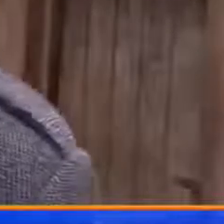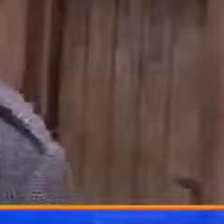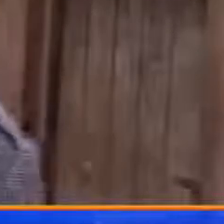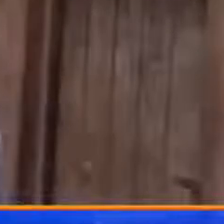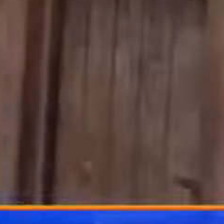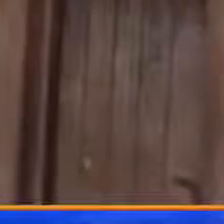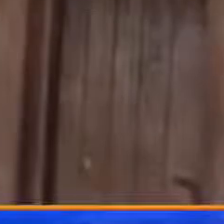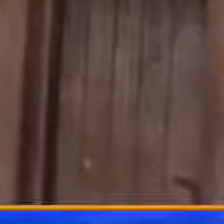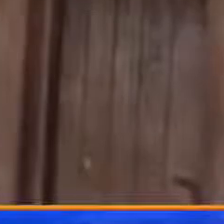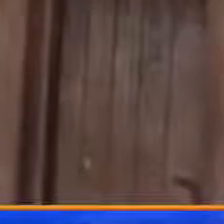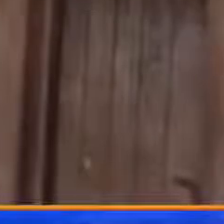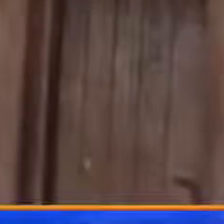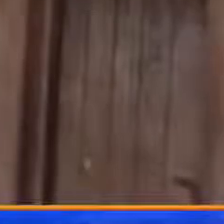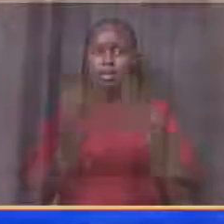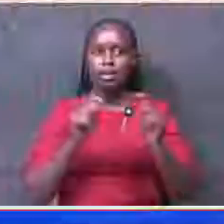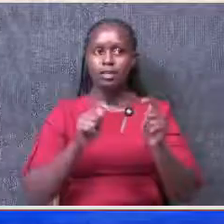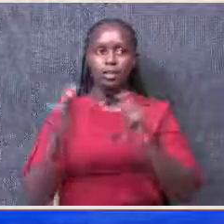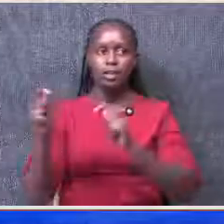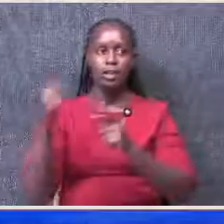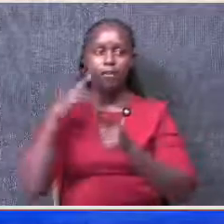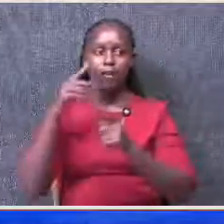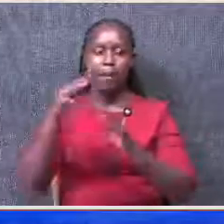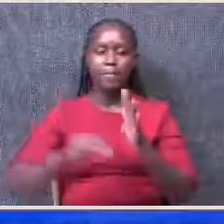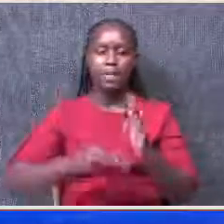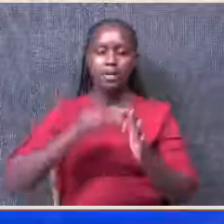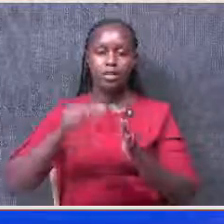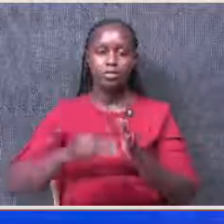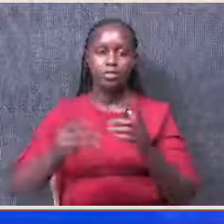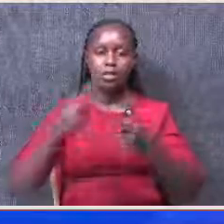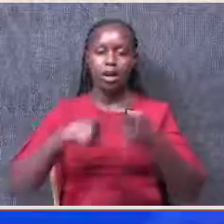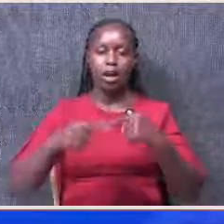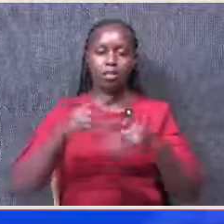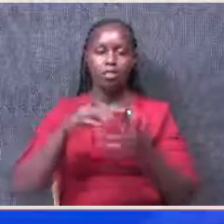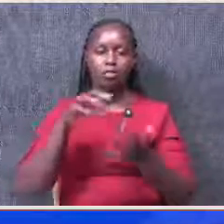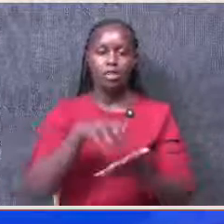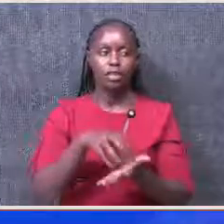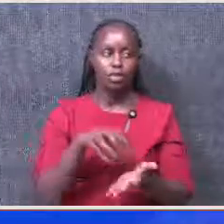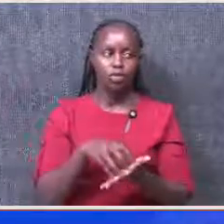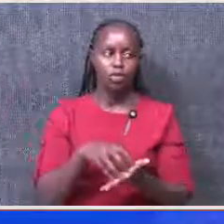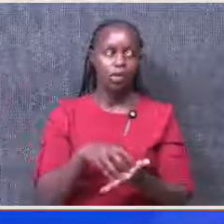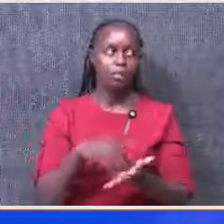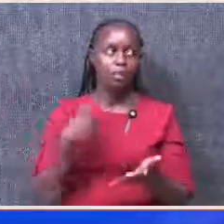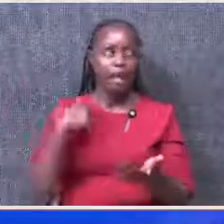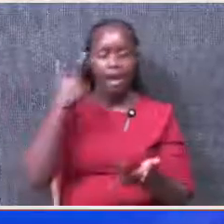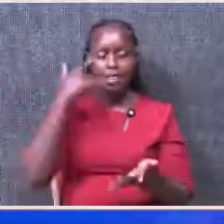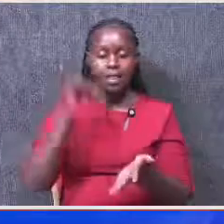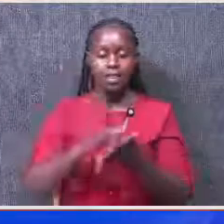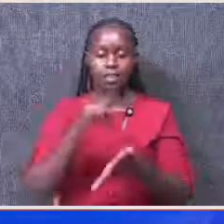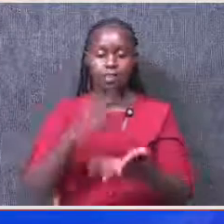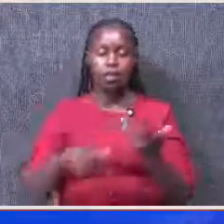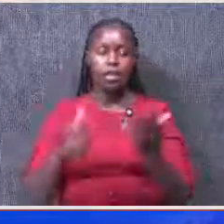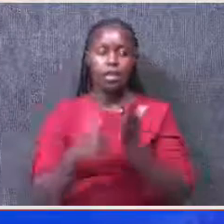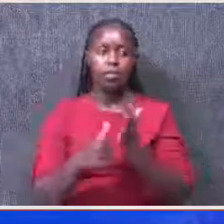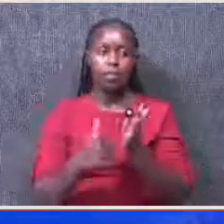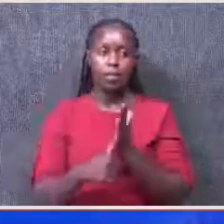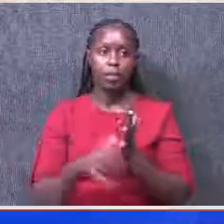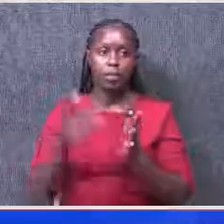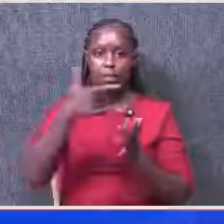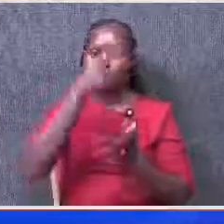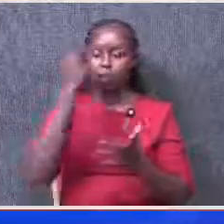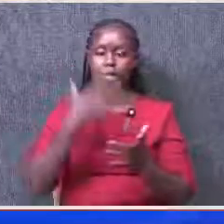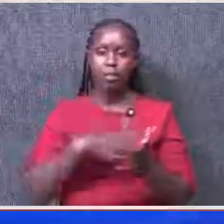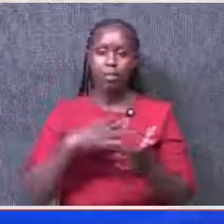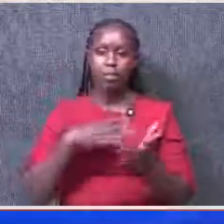sa transportation, sa materials kukuja kwa vituo. Nafikiri hiyo ndiyo imeleta shida, kwa sababu watu wetu wamengoja